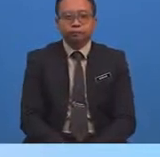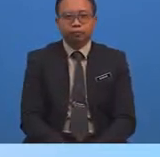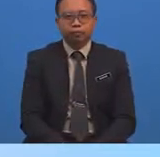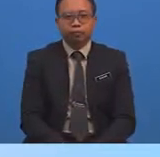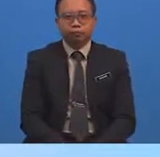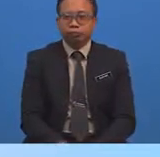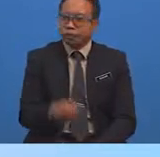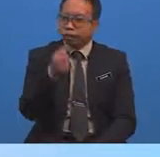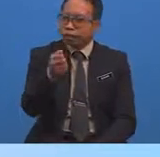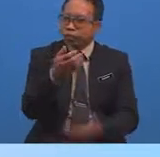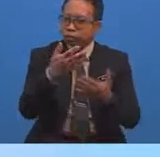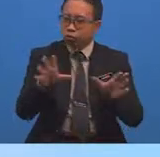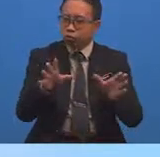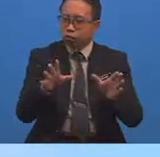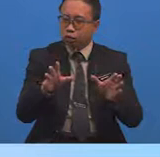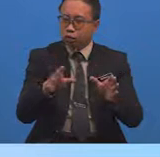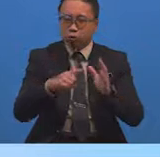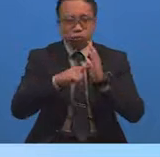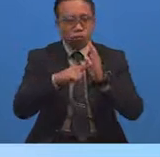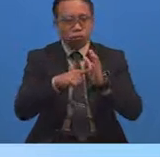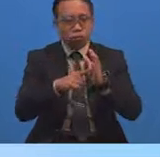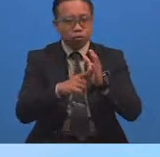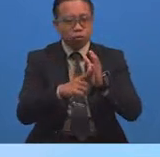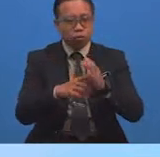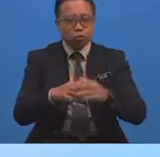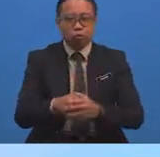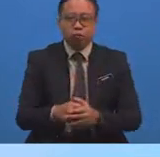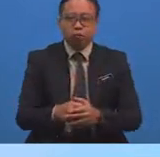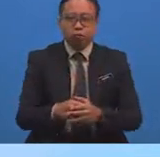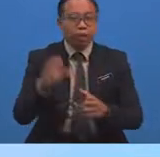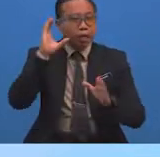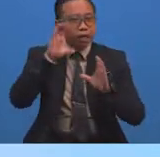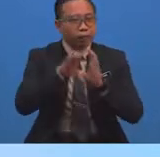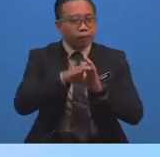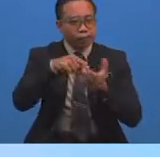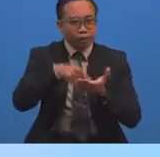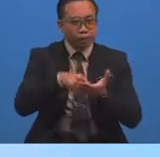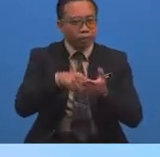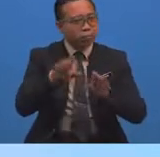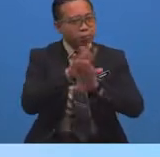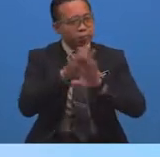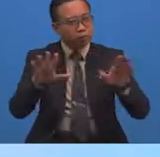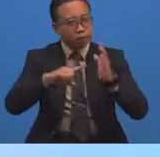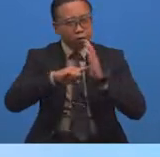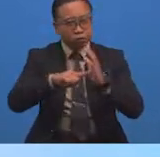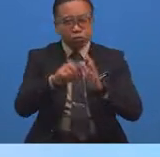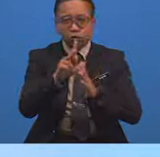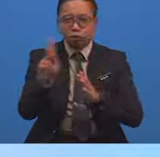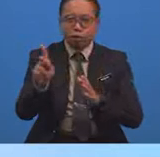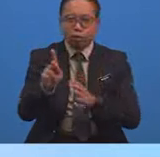kamu sudah buktikan bahwa Kampar ini tidak menunjukkan